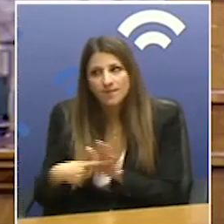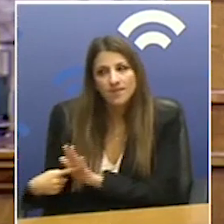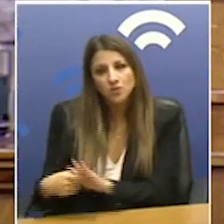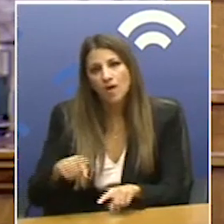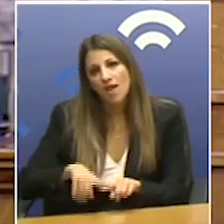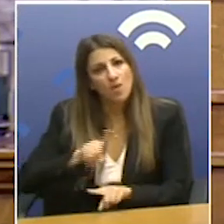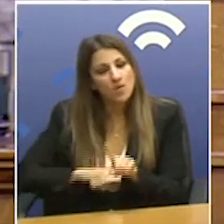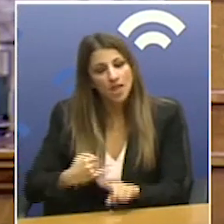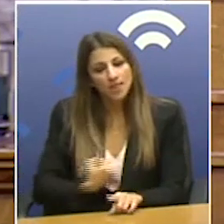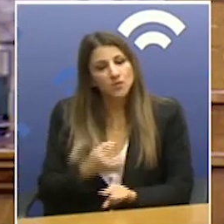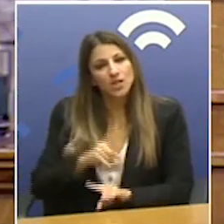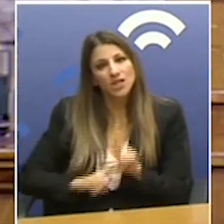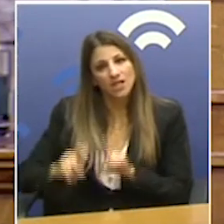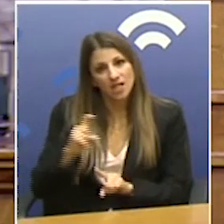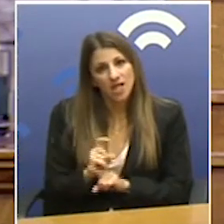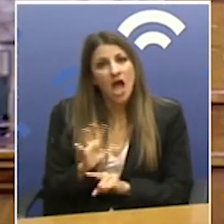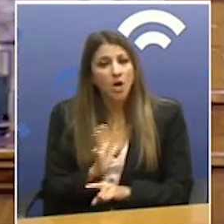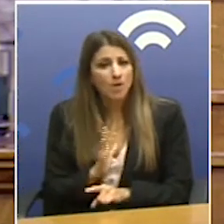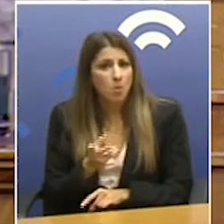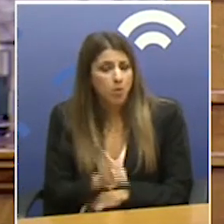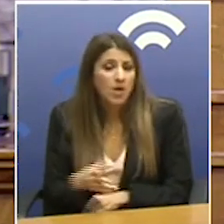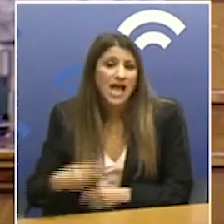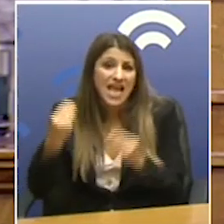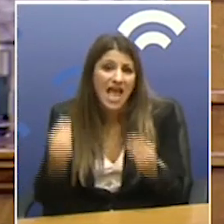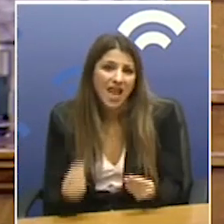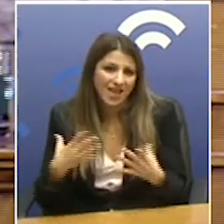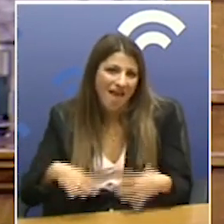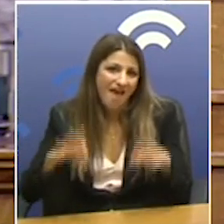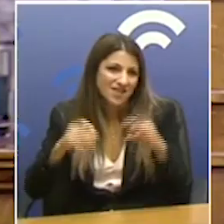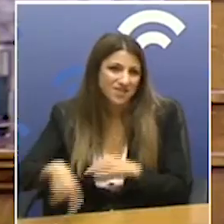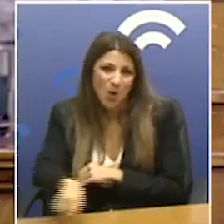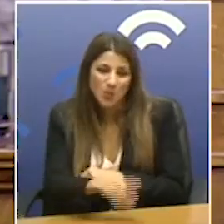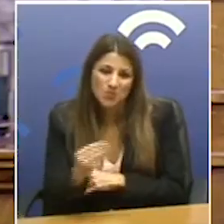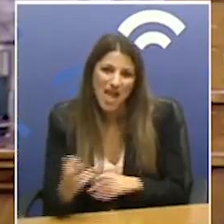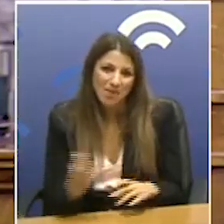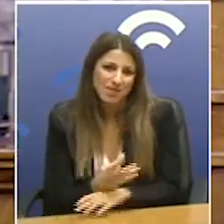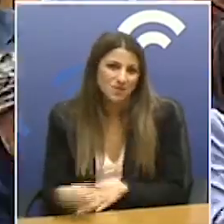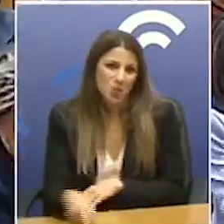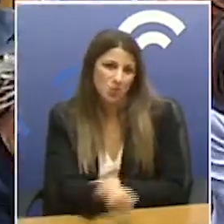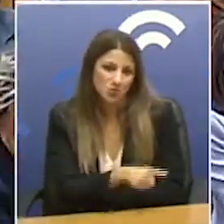έρχονται με ορμή από το αύριο. Καλή αρχή και καλή επιτυχία.